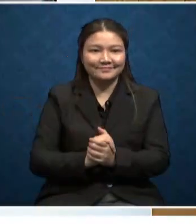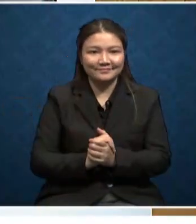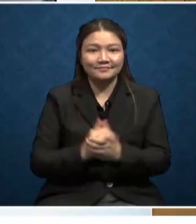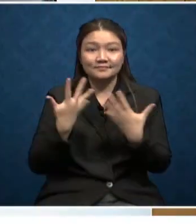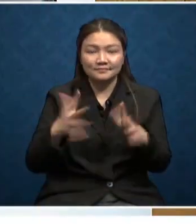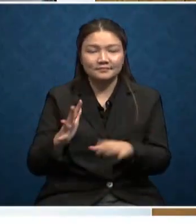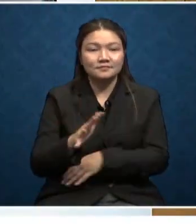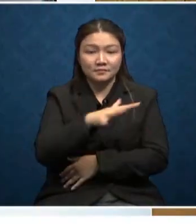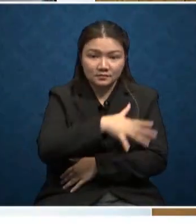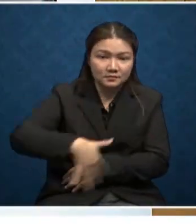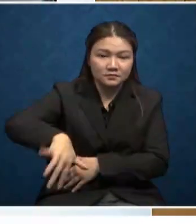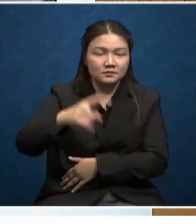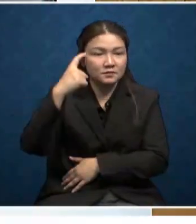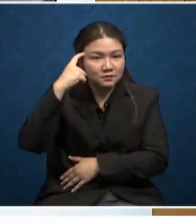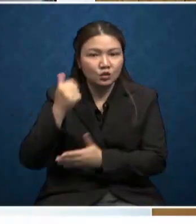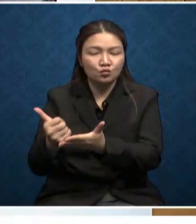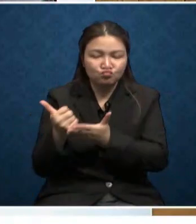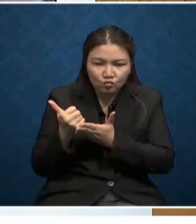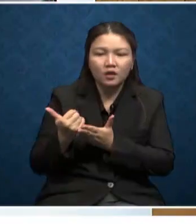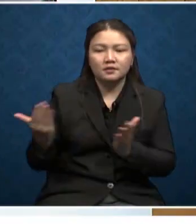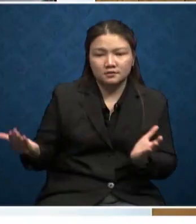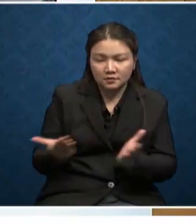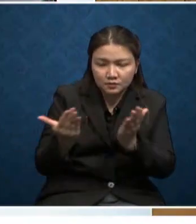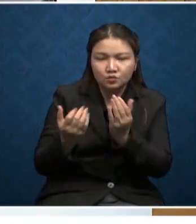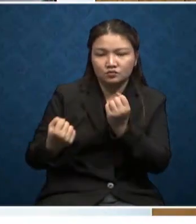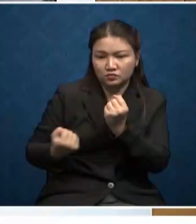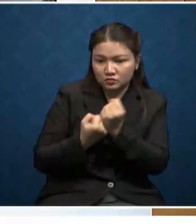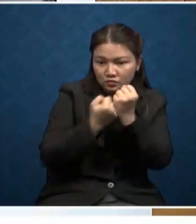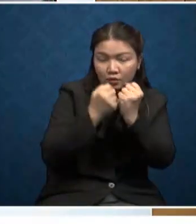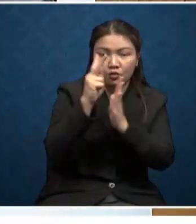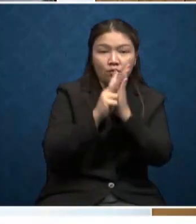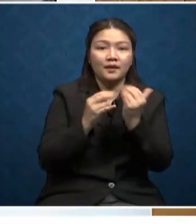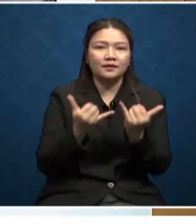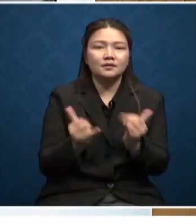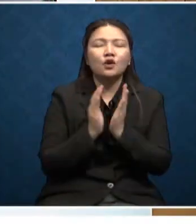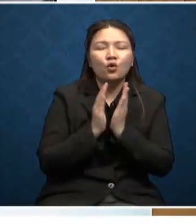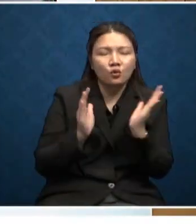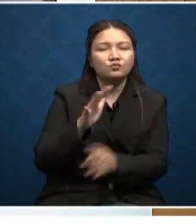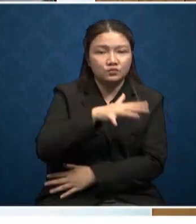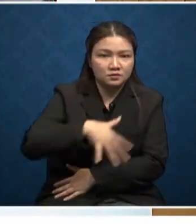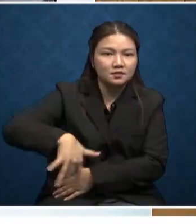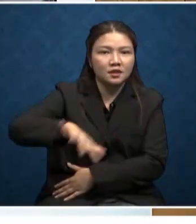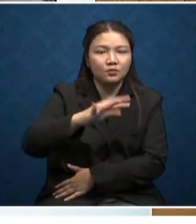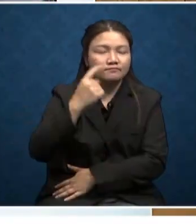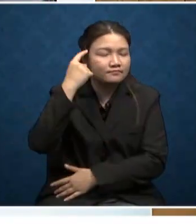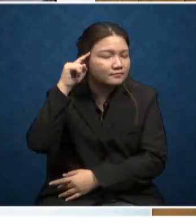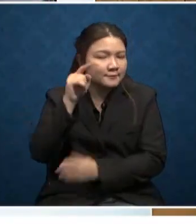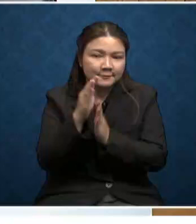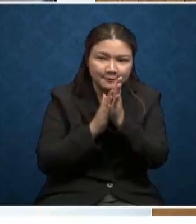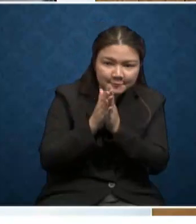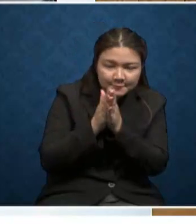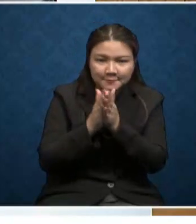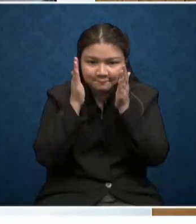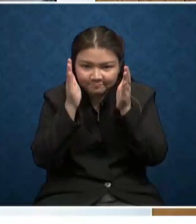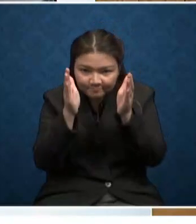ถึงทุกท่านที่สนับสนุนกฎหมายนี้ขอบคุณความมุ่งมั่นของท่